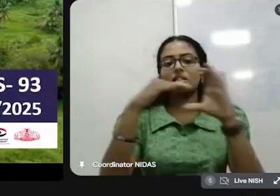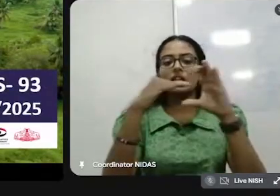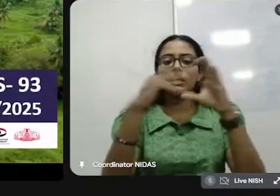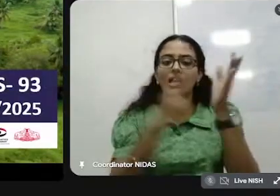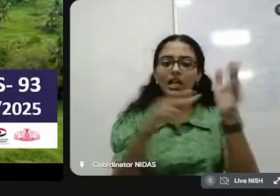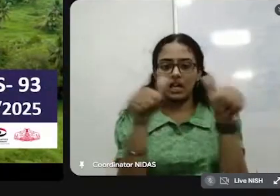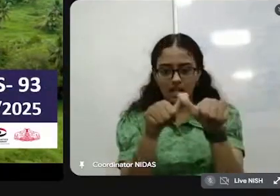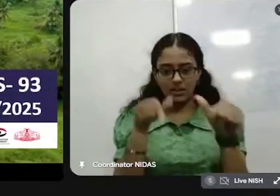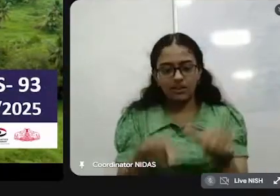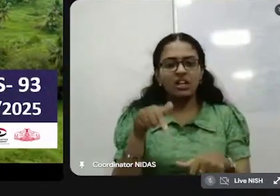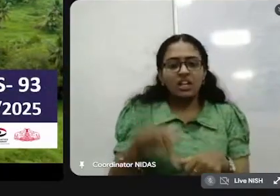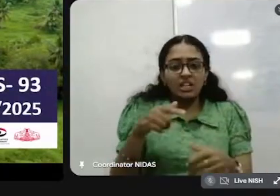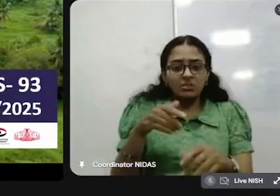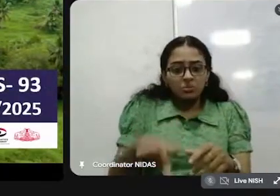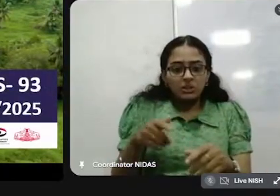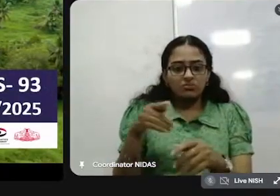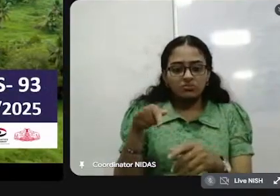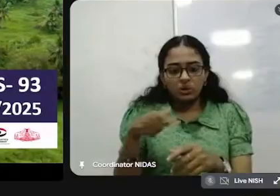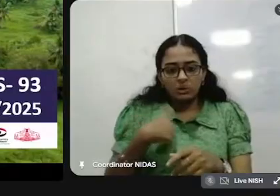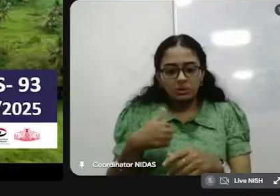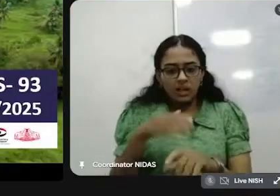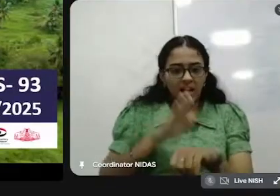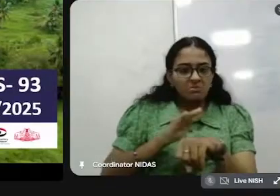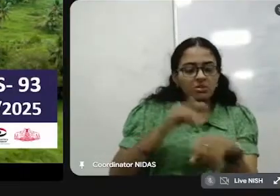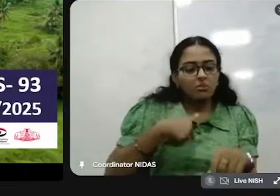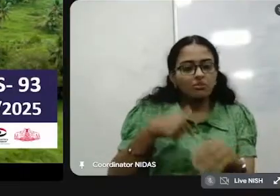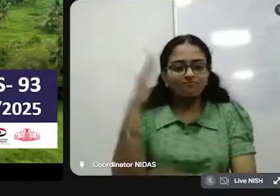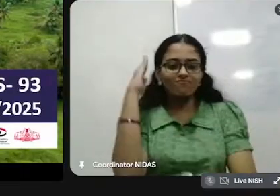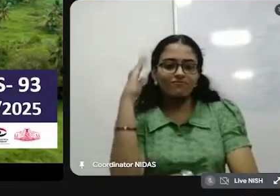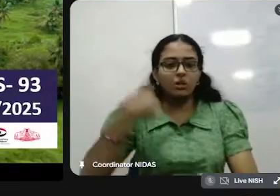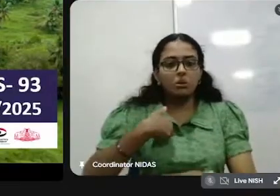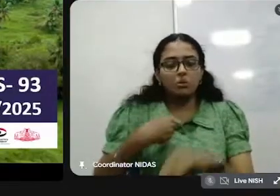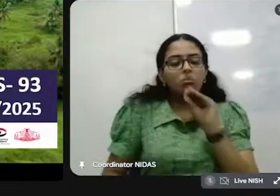മാഡത്തിന്റെ പരിചയസമ്പത്ത് തീർച്ചയായും നമ്മുടെ ഇന്നത്തെ സെഷന് മുതൽക്കൂട്ടാണ്.